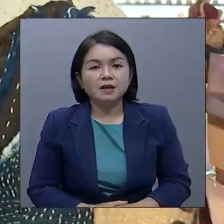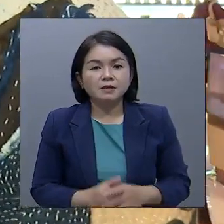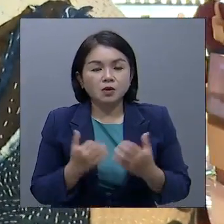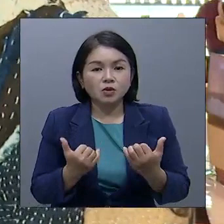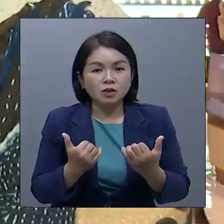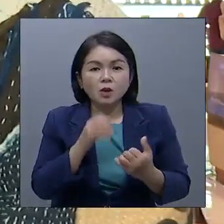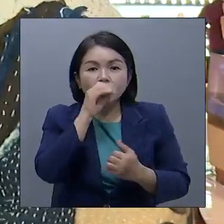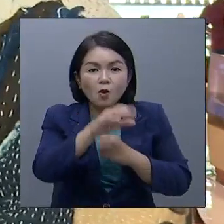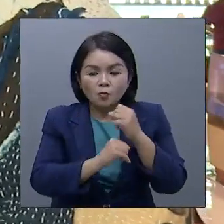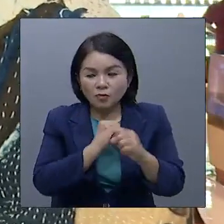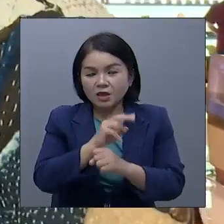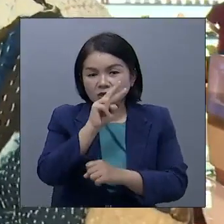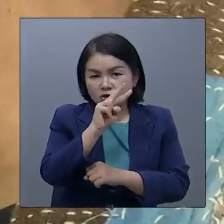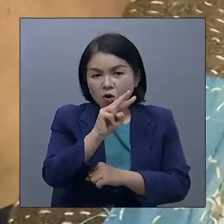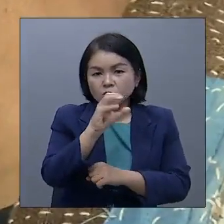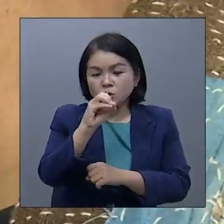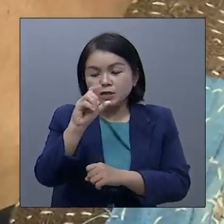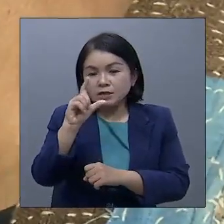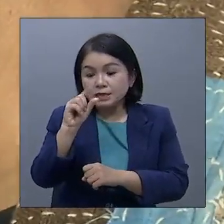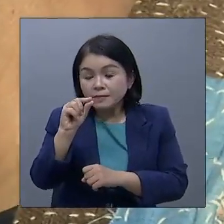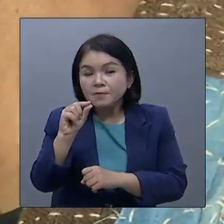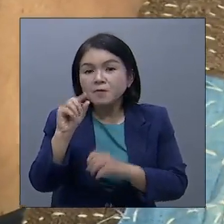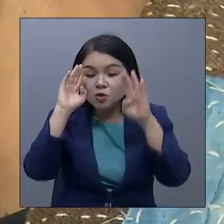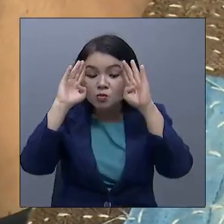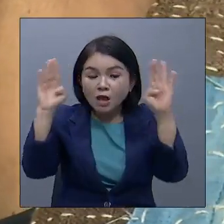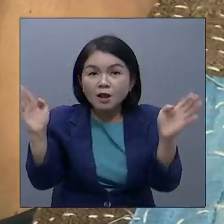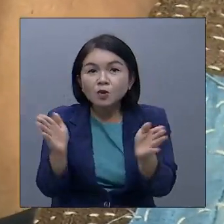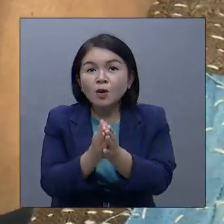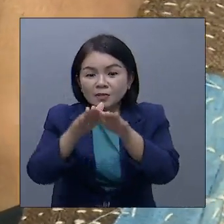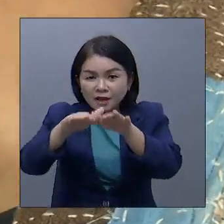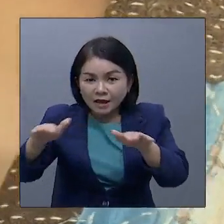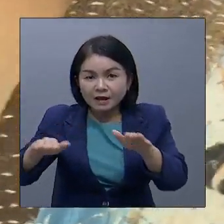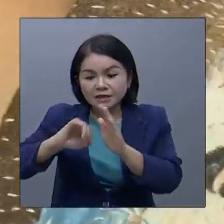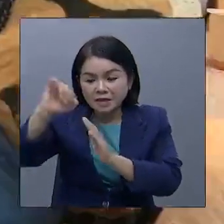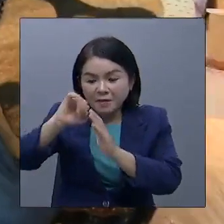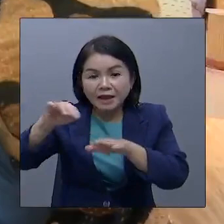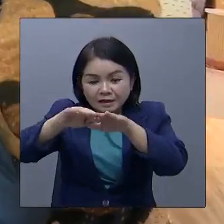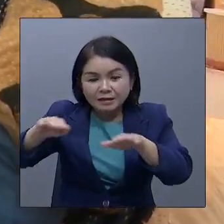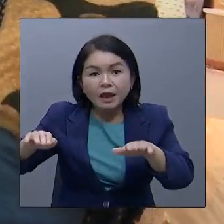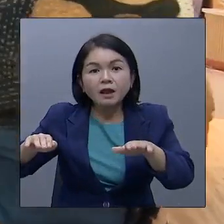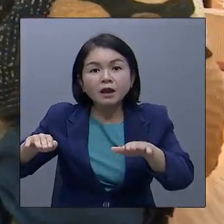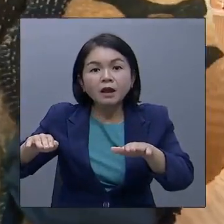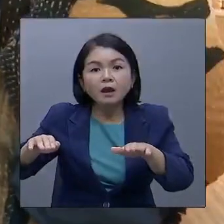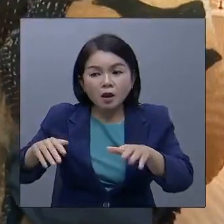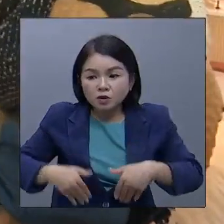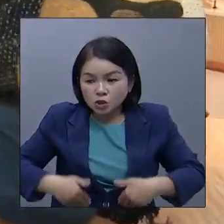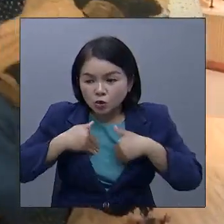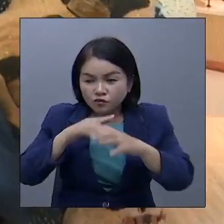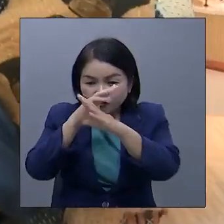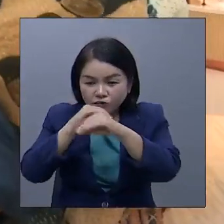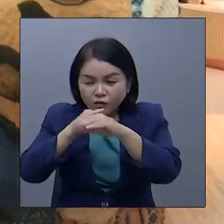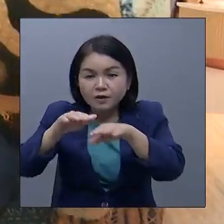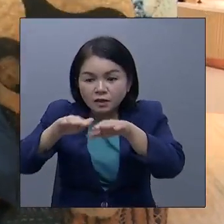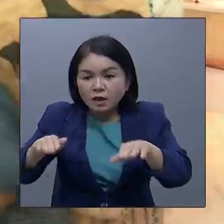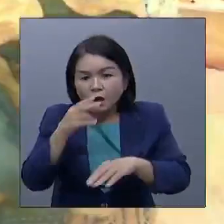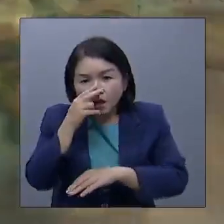อกค่ะว่าปี2020ได้มีโอกาสได้ไปอยู่ร่วมกับเด็กที่อำเภอเชียงดาวจังหวัดเชียงใหม่นะคะได้ไปร่วมใช้ชีวิตกับเด็กๆค่ะก็เลยได้